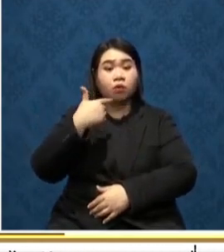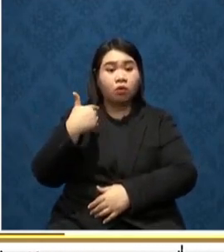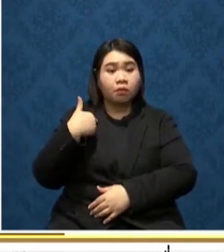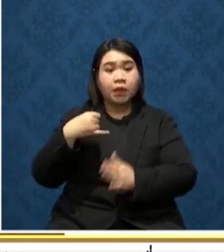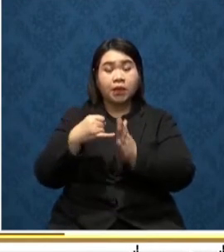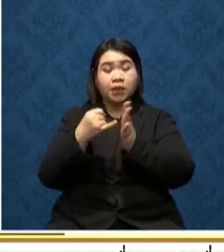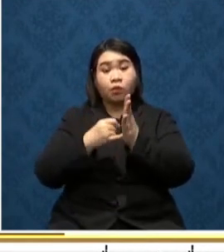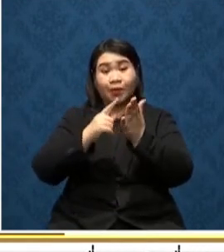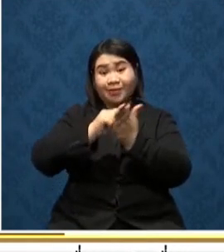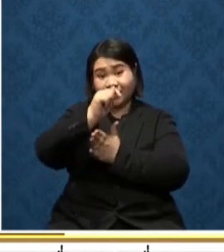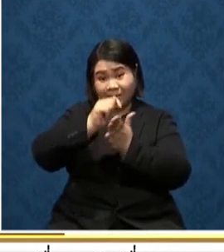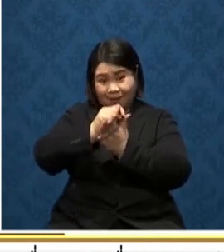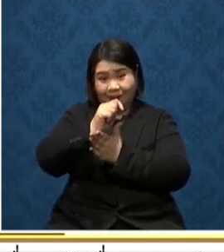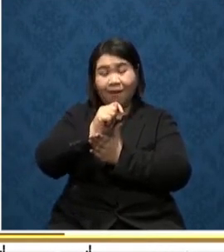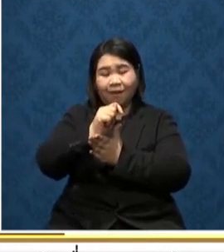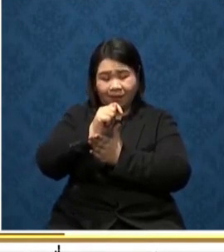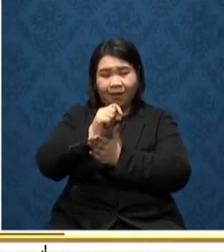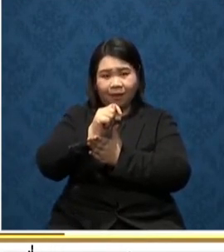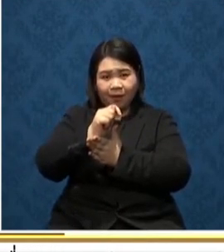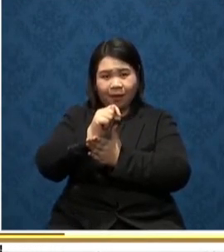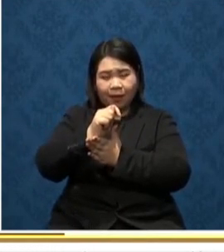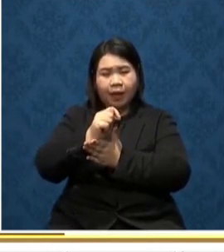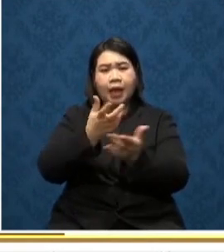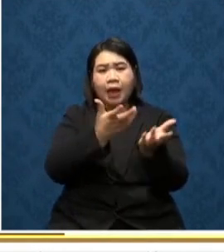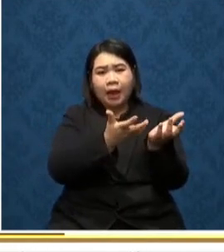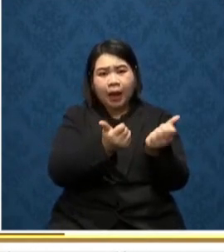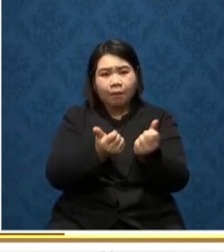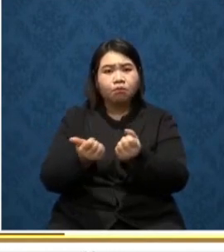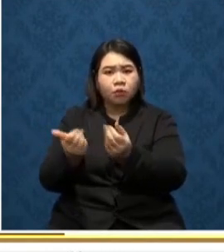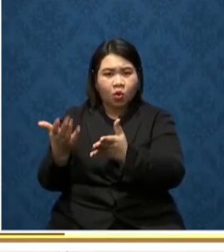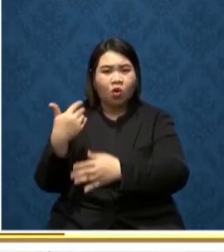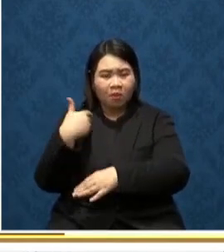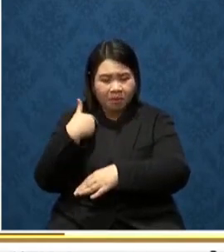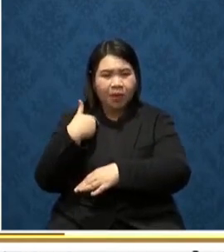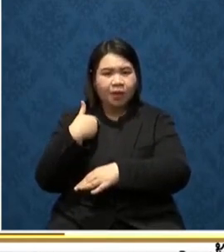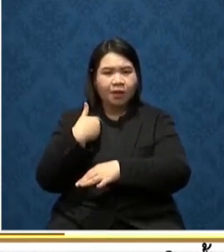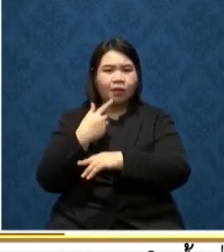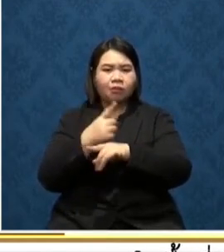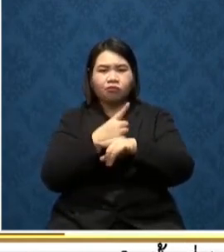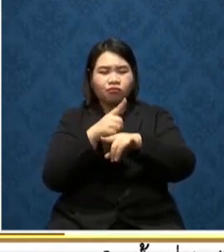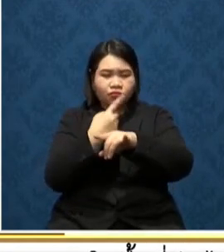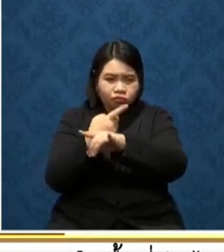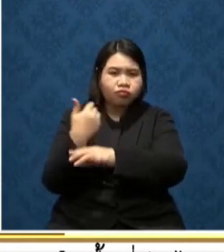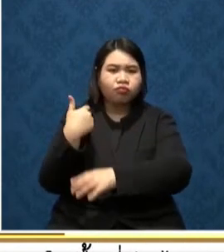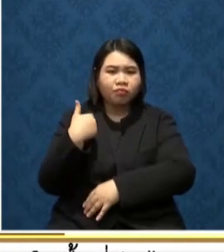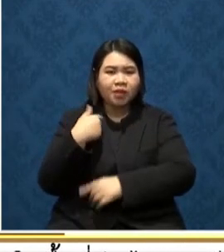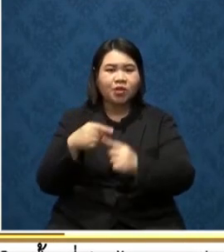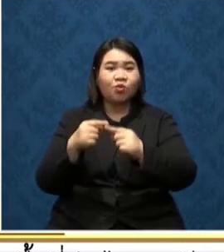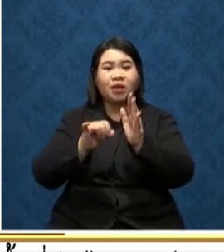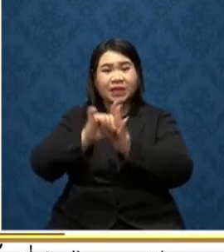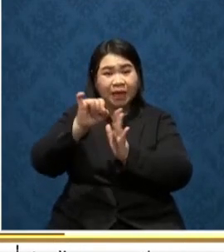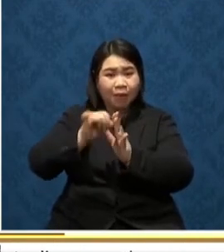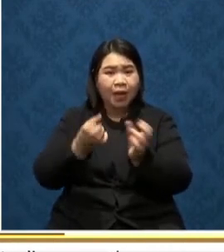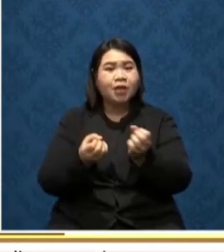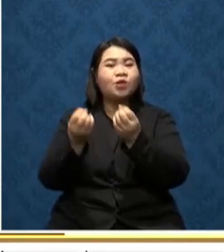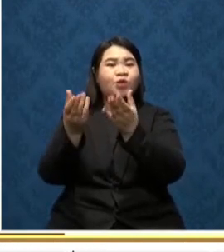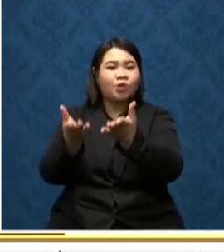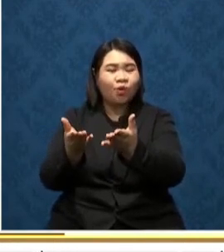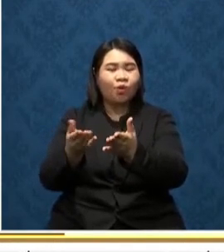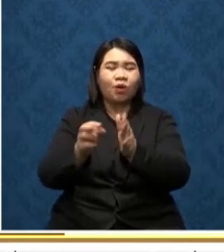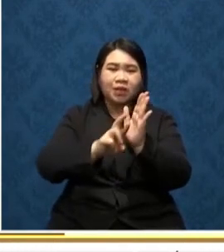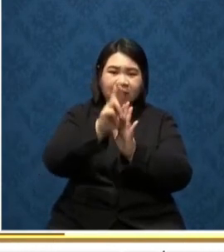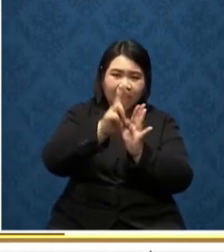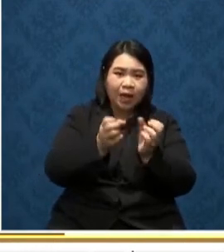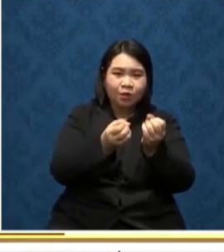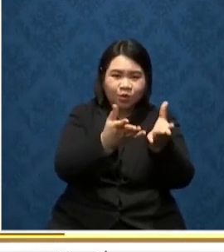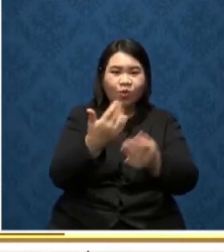ที่จหวดตาก รีเฟอ์โดยSky Doctor จ Helicopter จของทัไปที่เชิงใหม่ก็ดีนะครับไปทเชิง